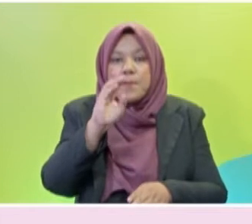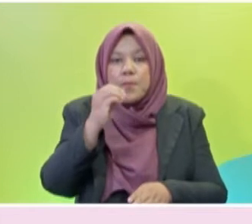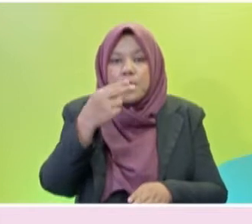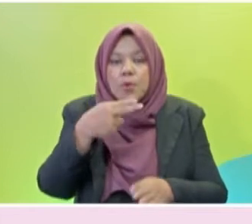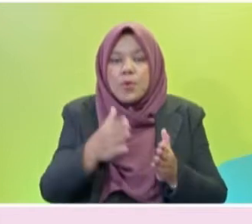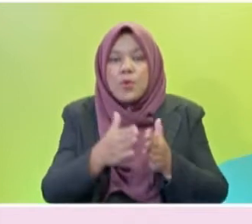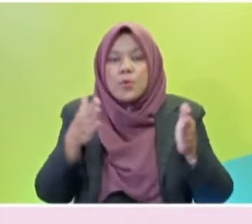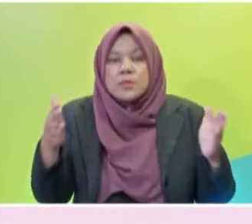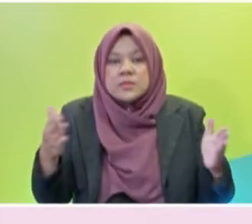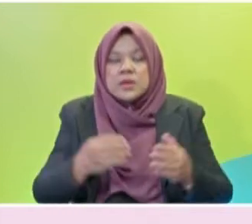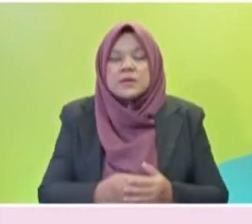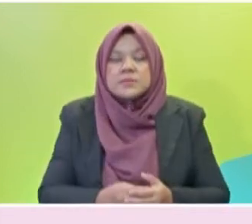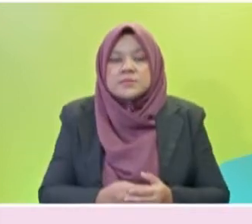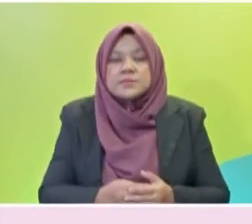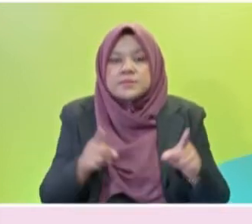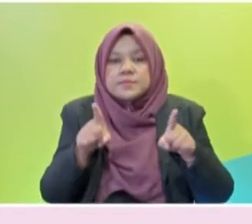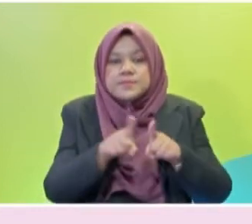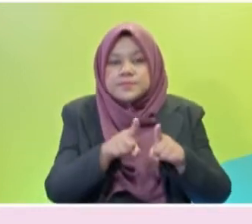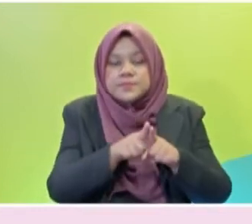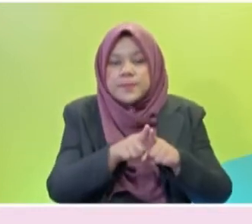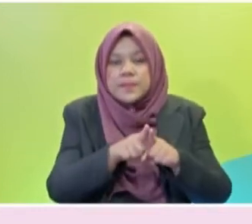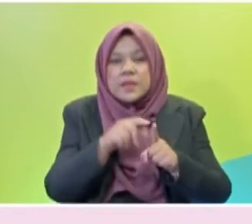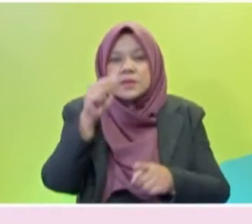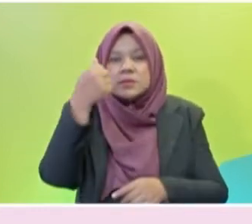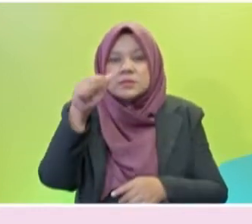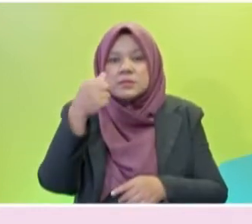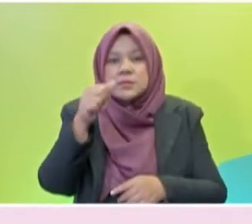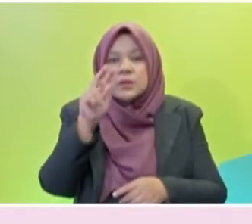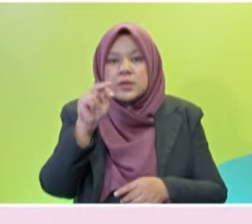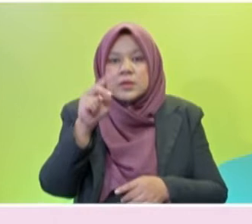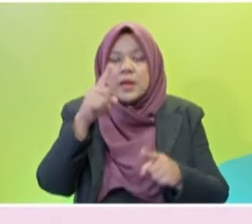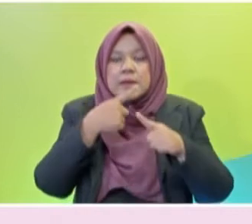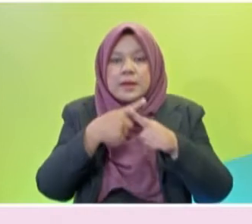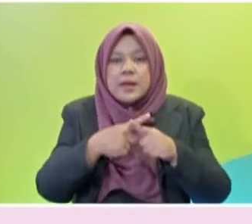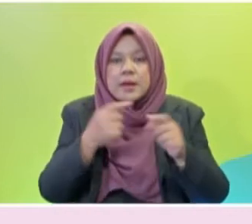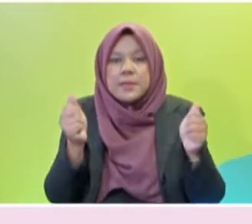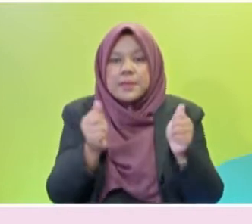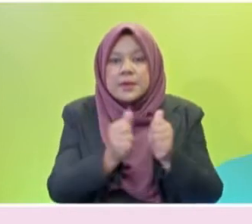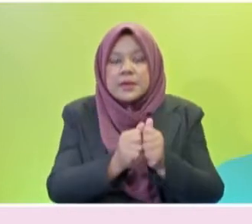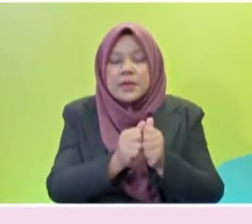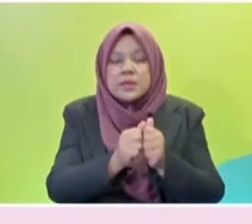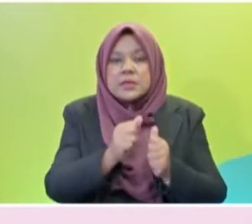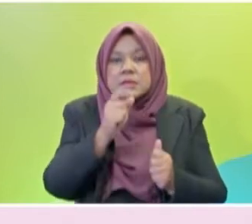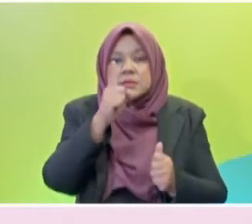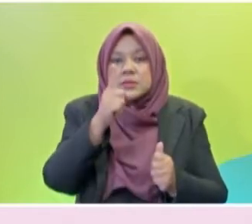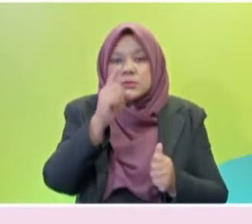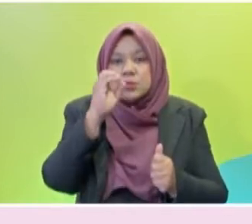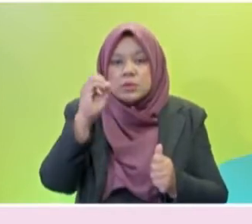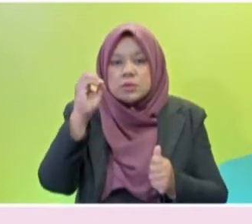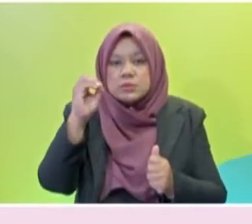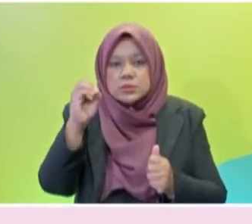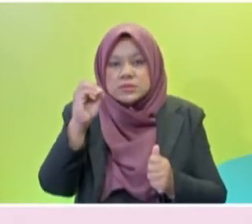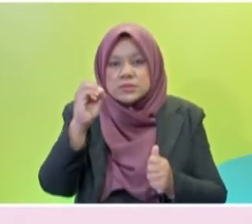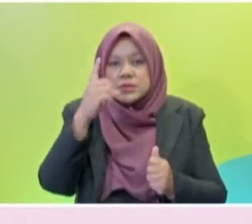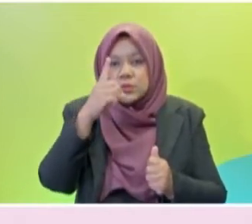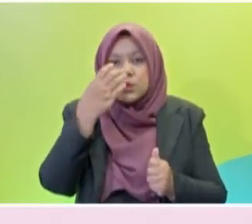sebagai daya output tadi adalah bersamaan dengan 10 Newton darab dengan 100 cm persegi untuk